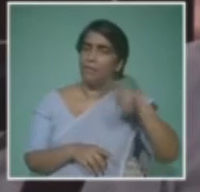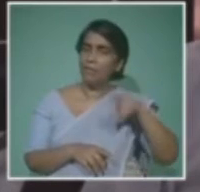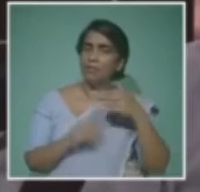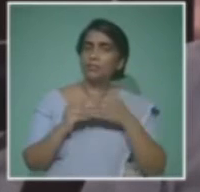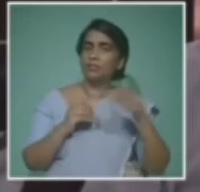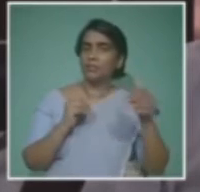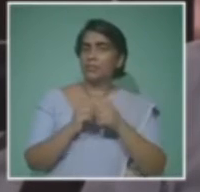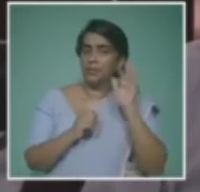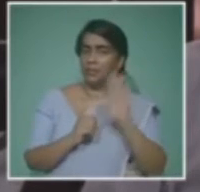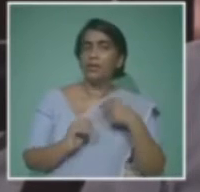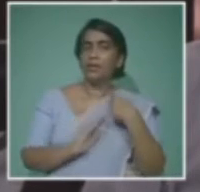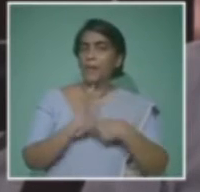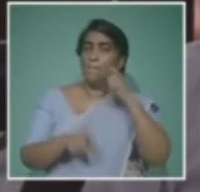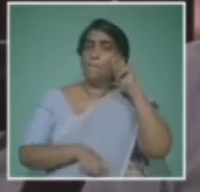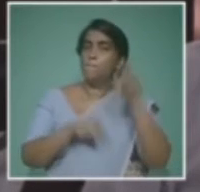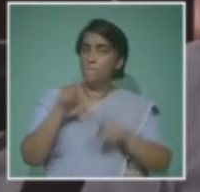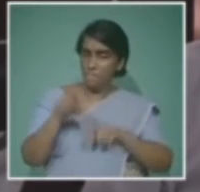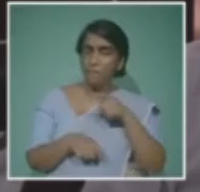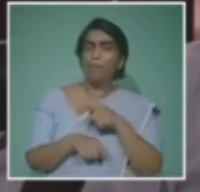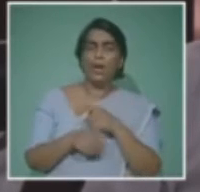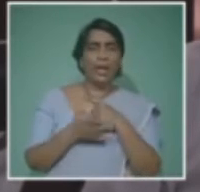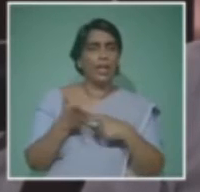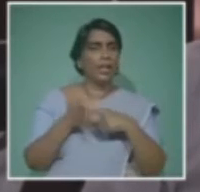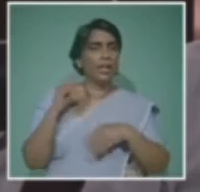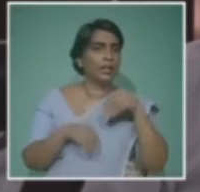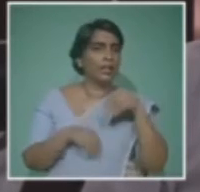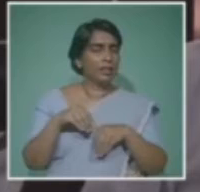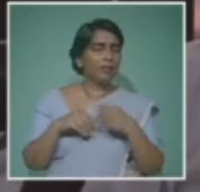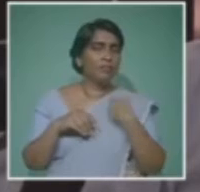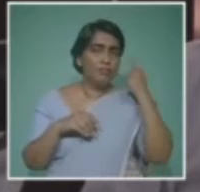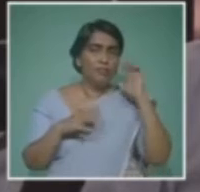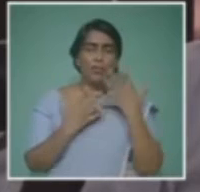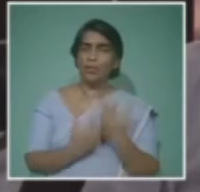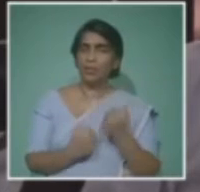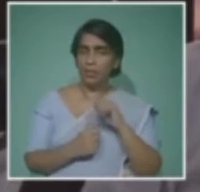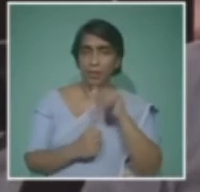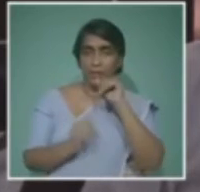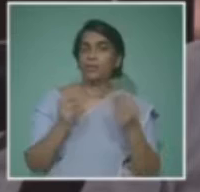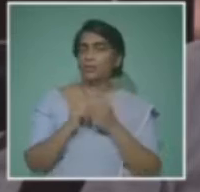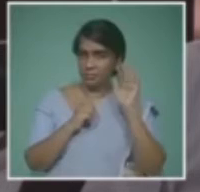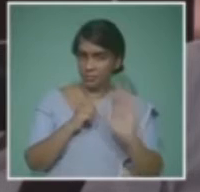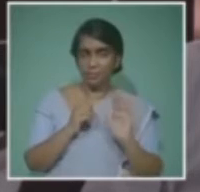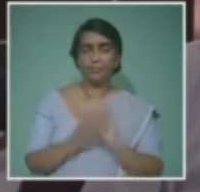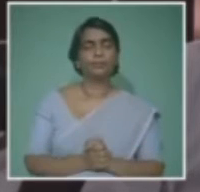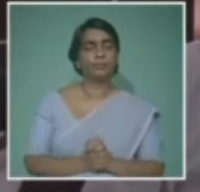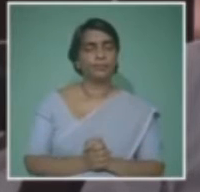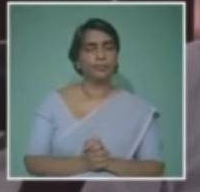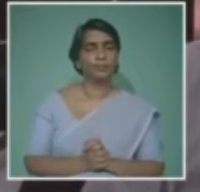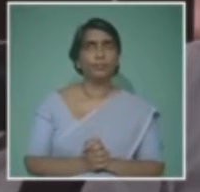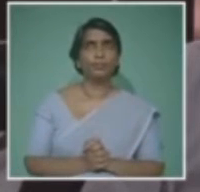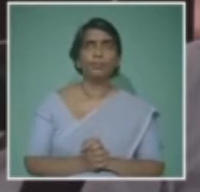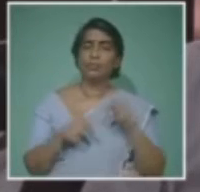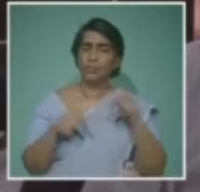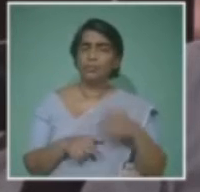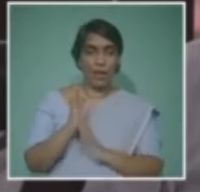அரசியல் அபிலாஷைகளை பூர்த்தி செய்யக்கூடிய ஒரு தீர்வை தாருங்கள். இன்று ஐக்கிய நாடுகள் சபையில் இந்த நாட்டின் வெளி விவகார அமைச்சர்